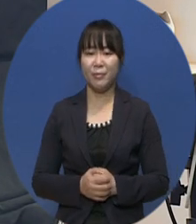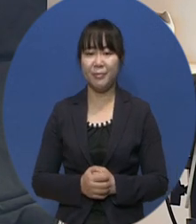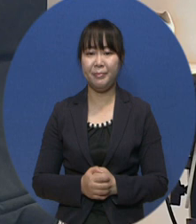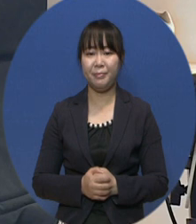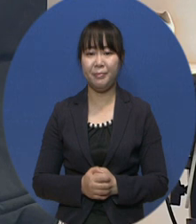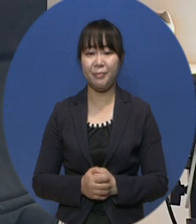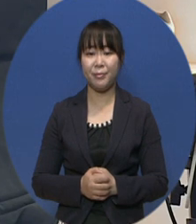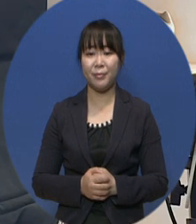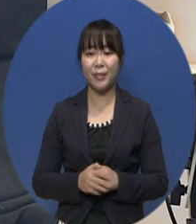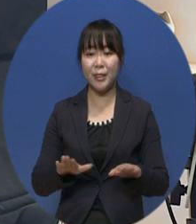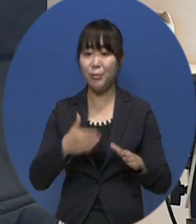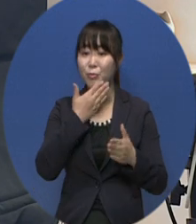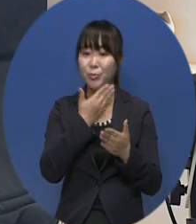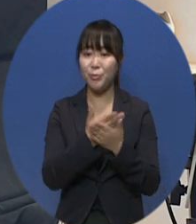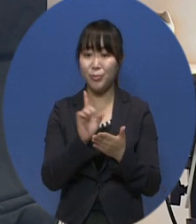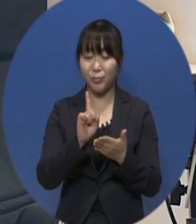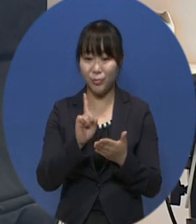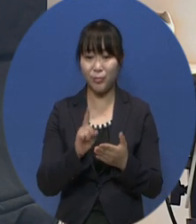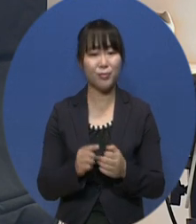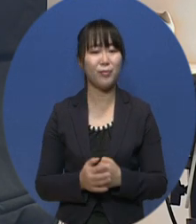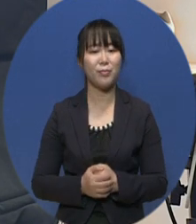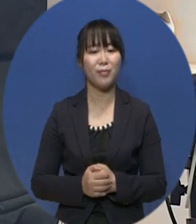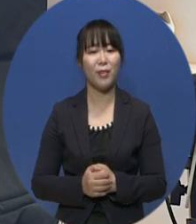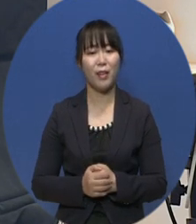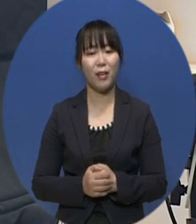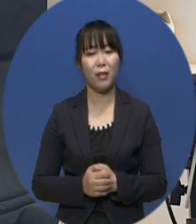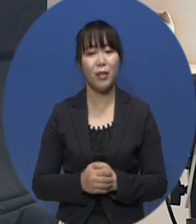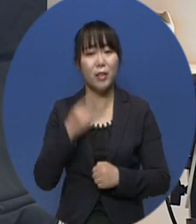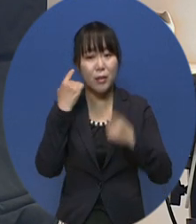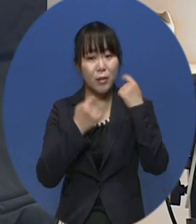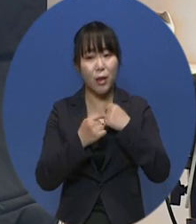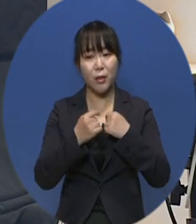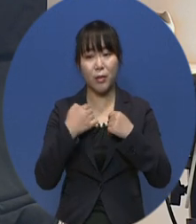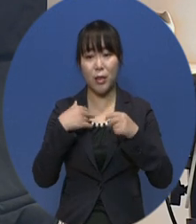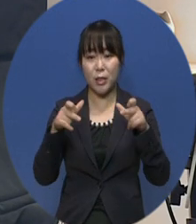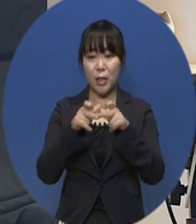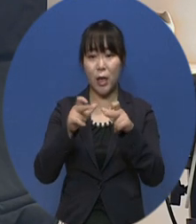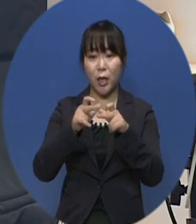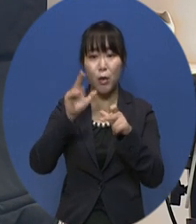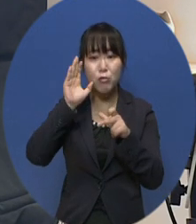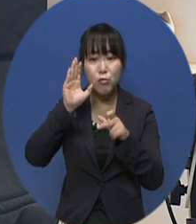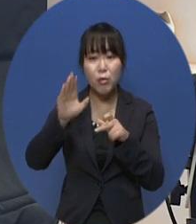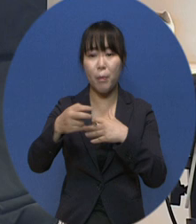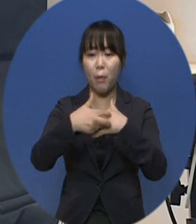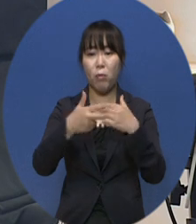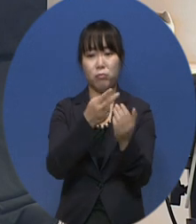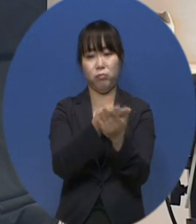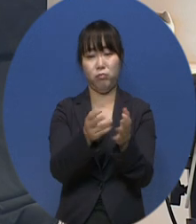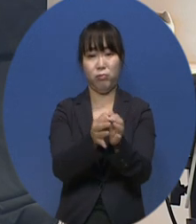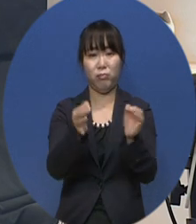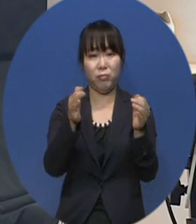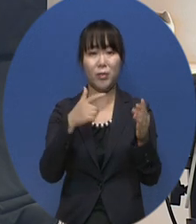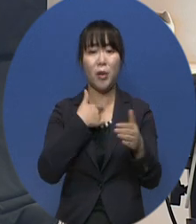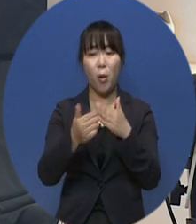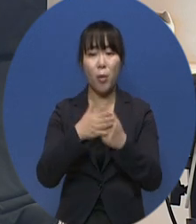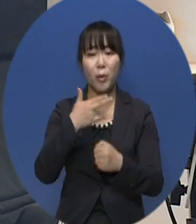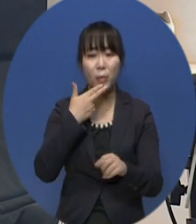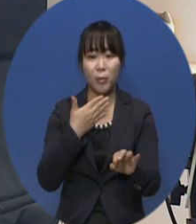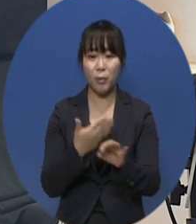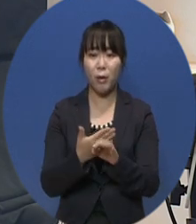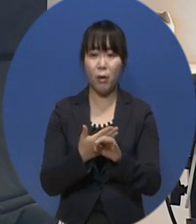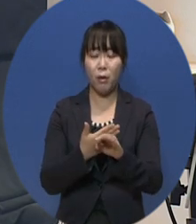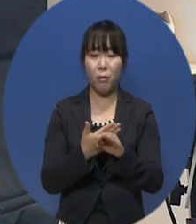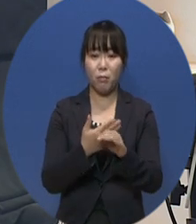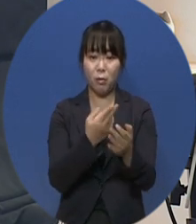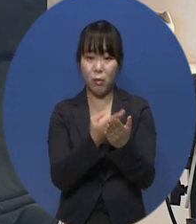근데 여기서 중요한 거는 다치고 나서 병원에 입원해 있는 동안 이걸 경험하지 못하면 네.